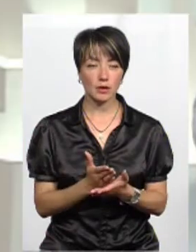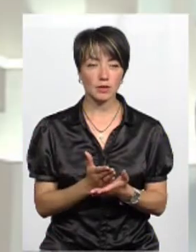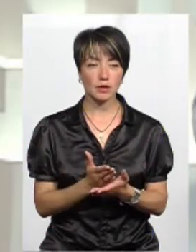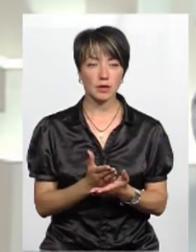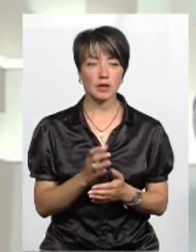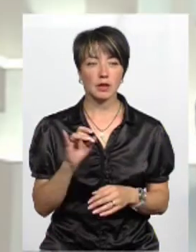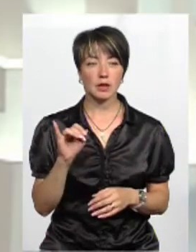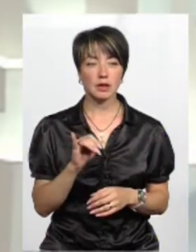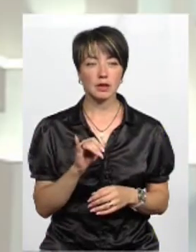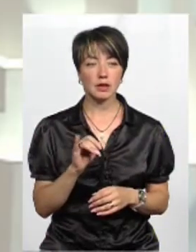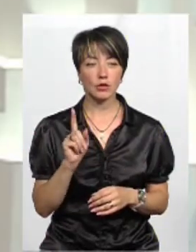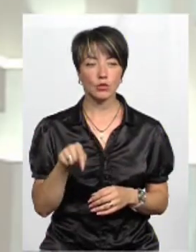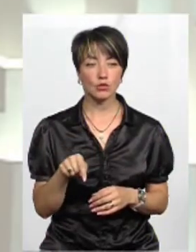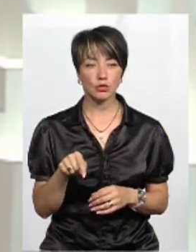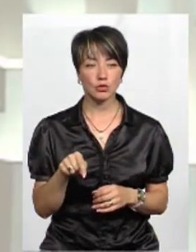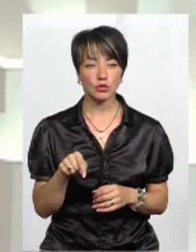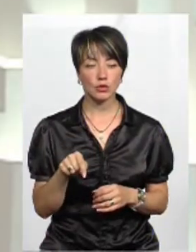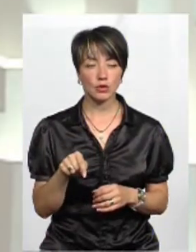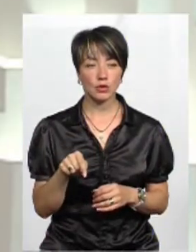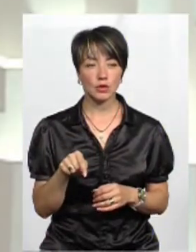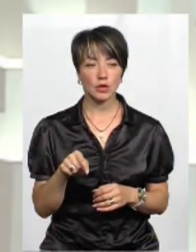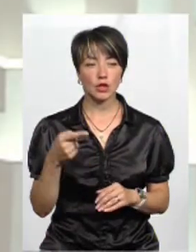забезпечення її існування. Тому що на